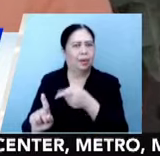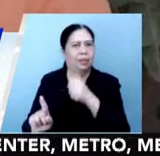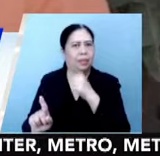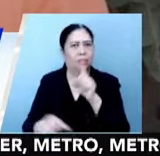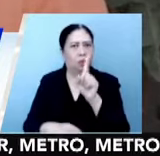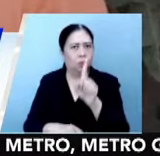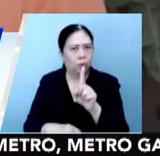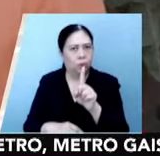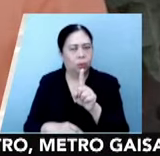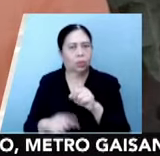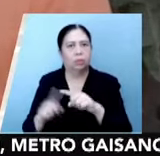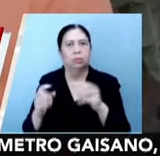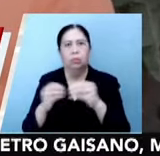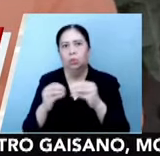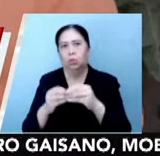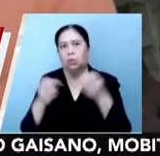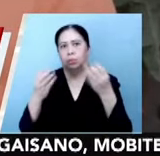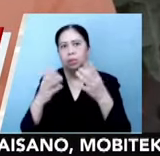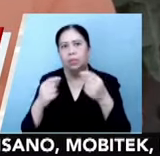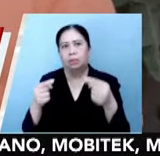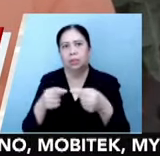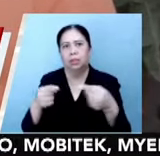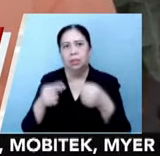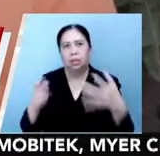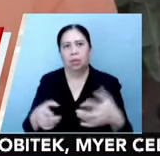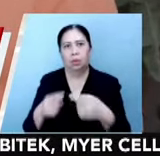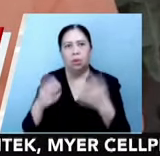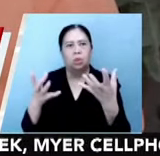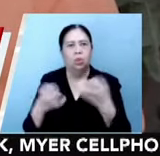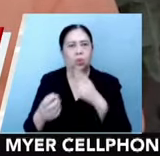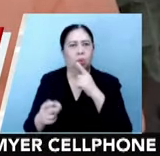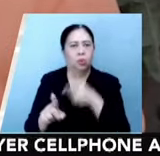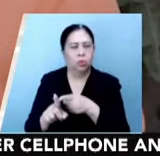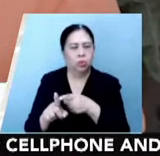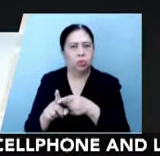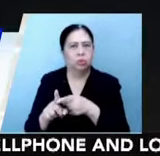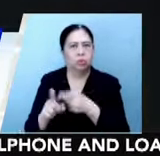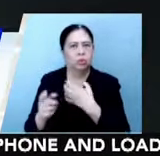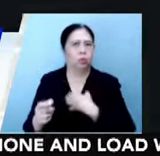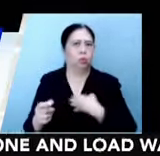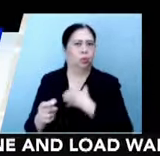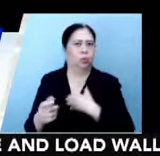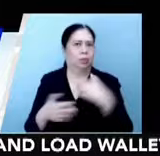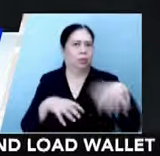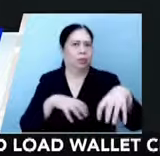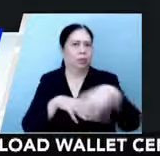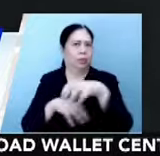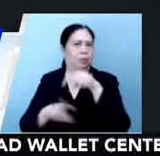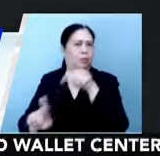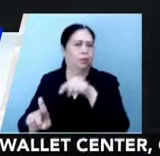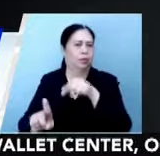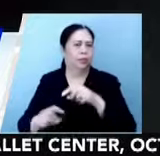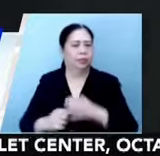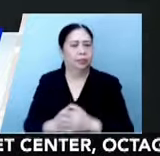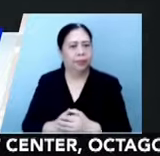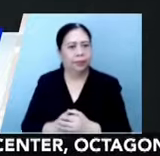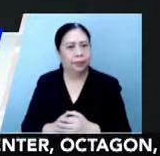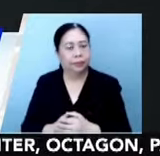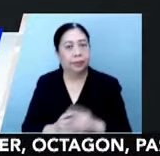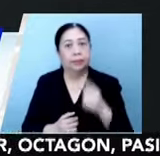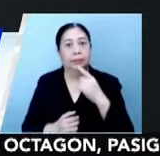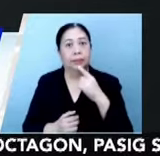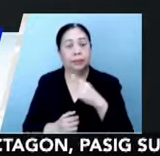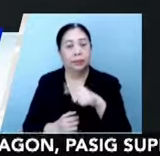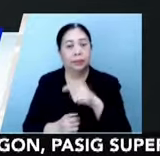lang iisa. Marami po yun. Kaya nga, gusto na nga talagang petisyon niya ng mga kapitbahaya. Ang say ng nakulikam na